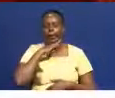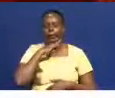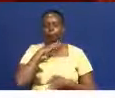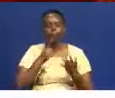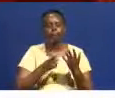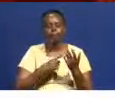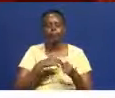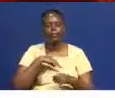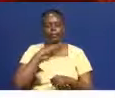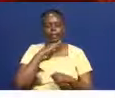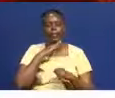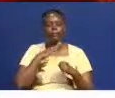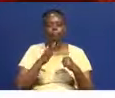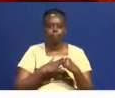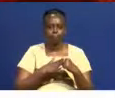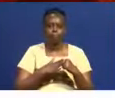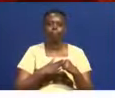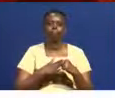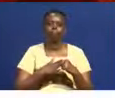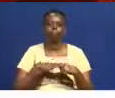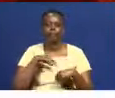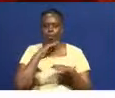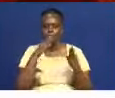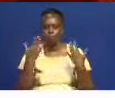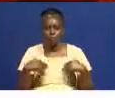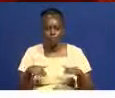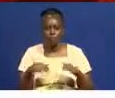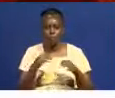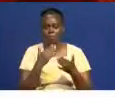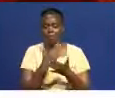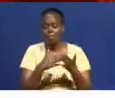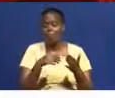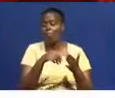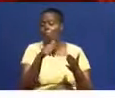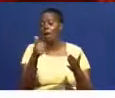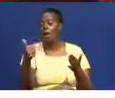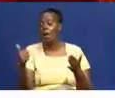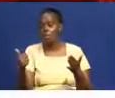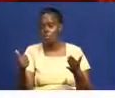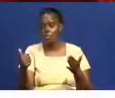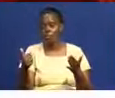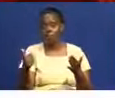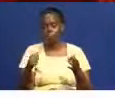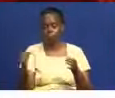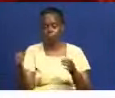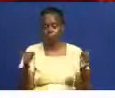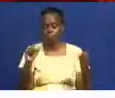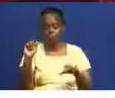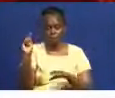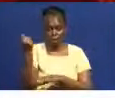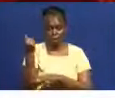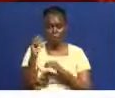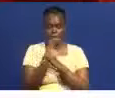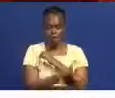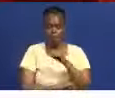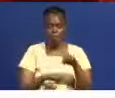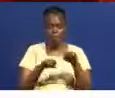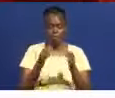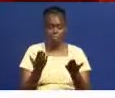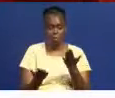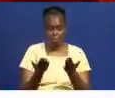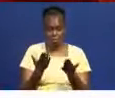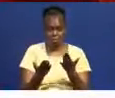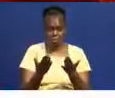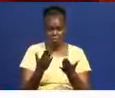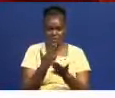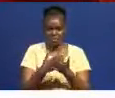hesabu, na pia kunaweza kuwa pengine kuna wengine zaidi katika pande zote za Kenya mbalimbali, na wale